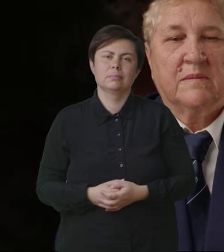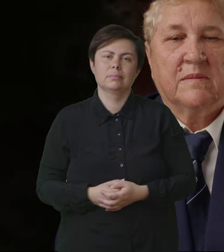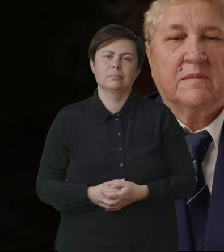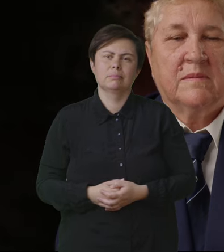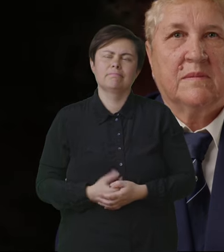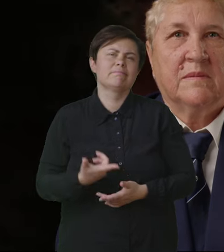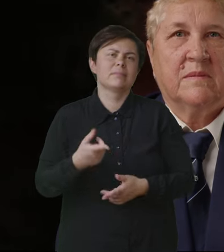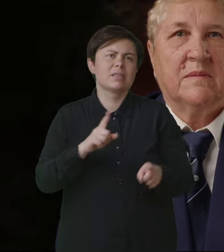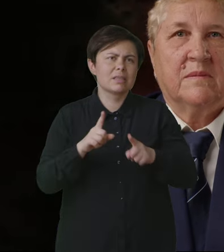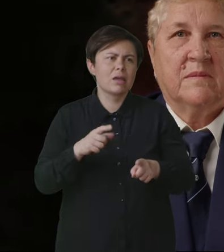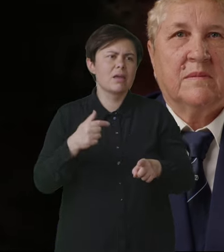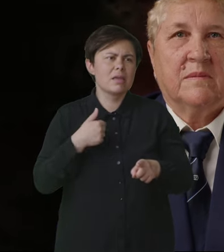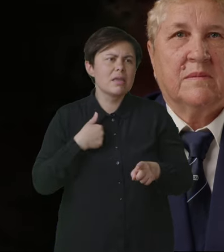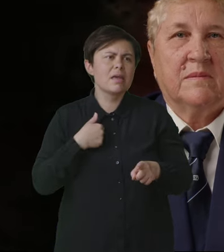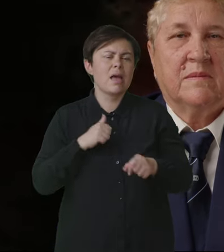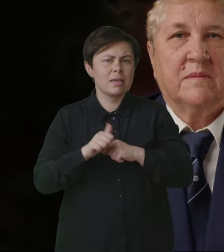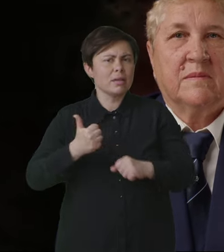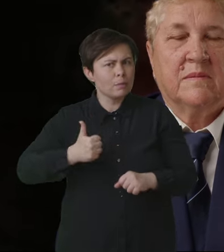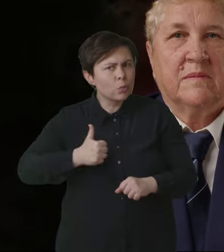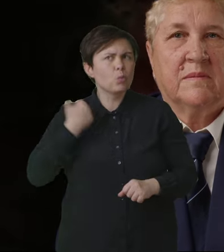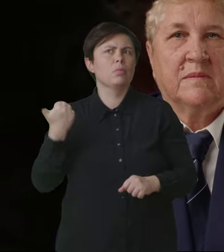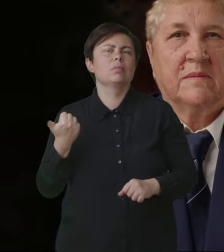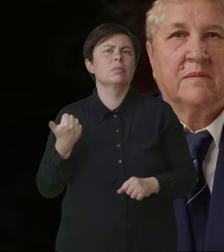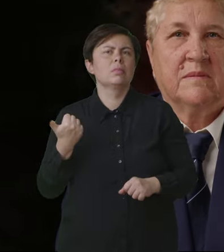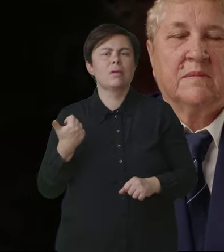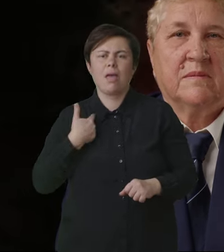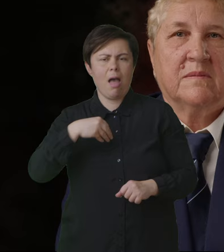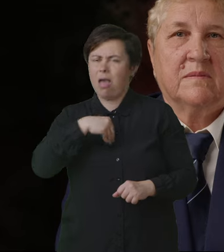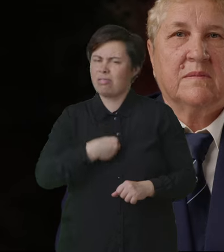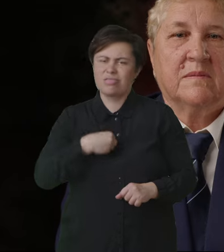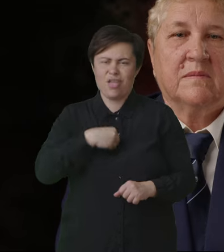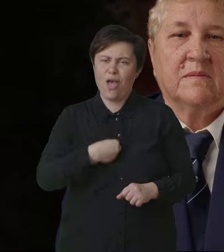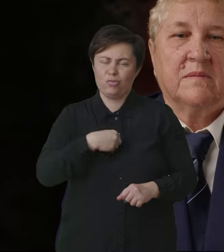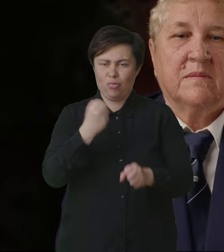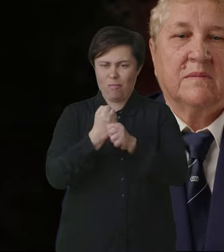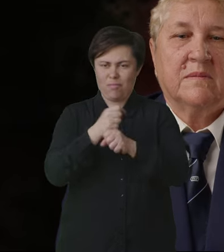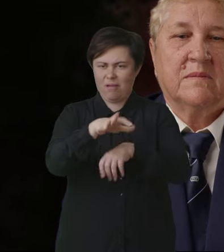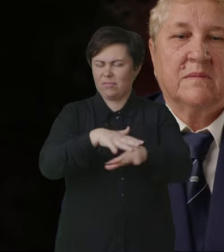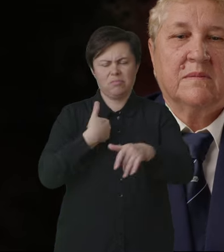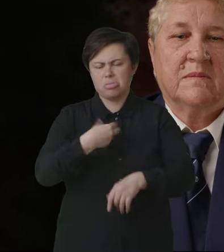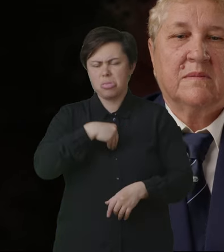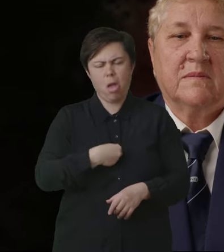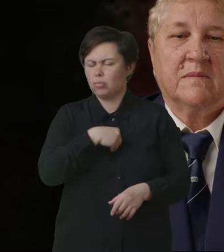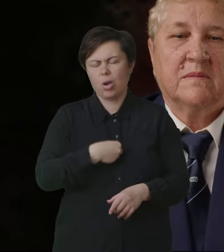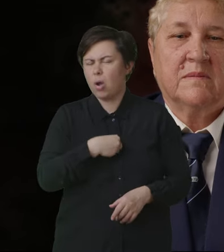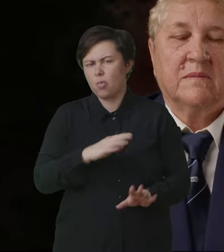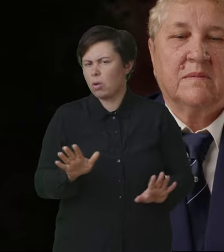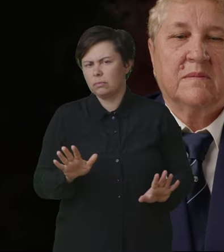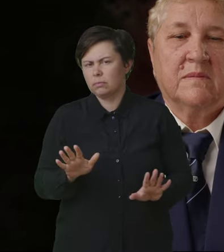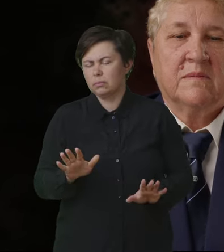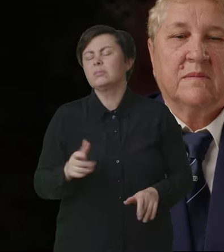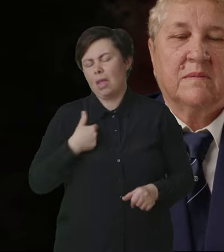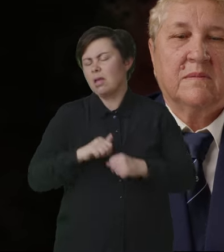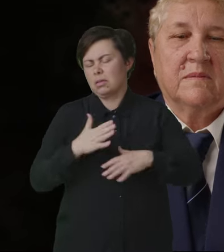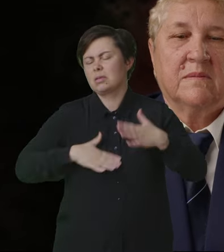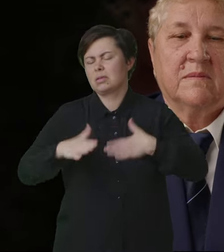To znaczy jestem tylko z tego dumna, że nie żałuję, że pracowałam w tym zawodzie i jestem